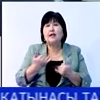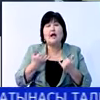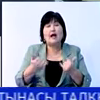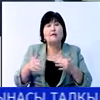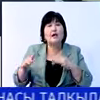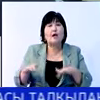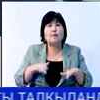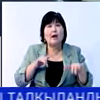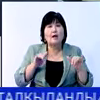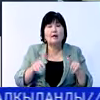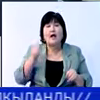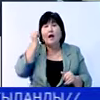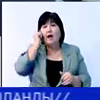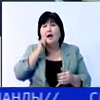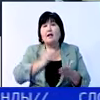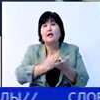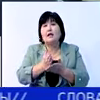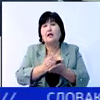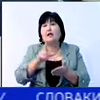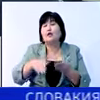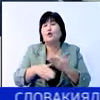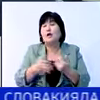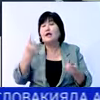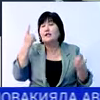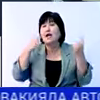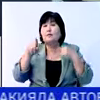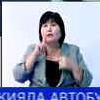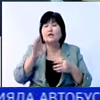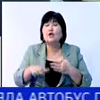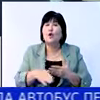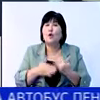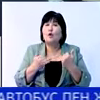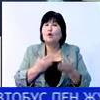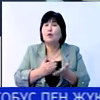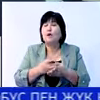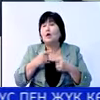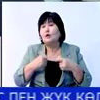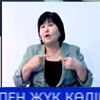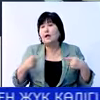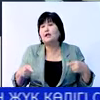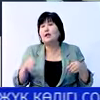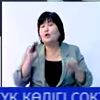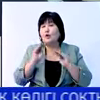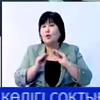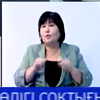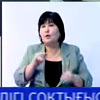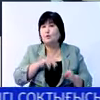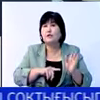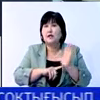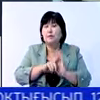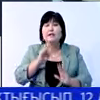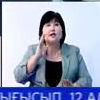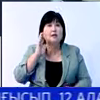бойынша ардагерлерге көмек беру, сонымен қатар шығармашыл жастарды қолдау бағыты бойынша волонтерлық корпустарды құрып, жұмысын бастандырып